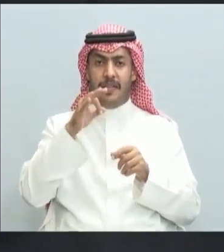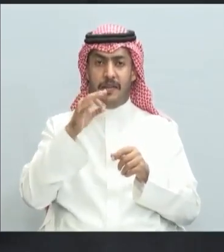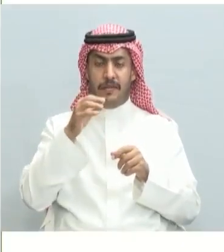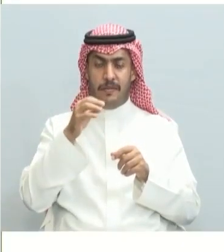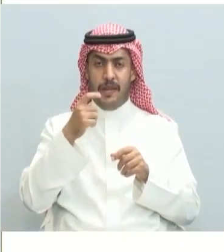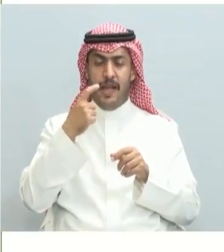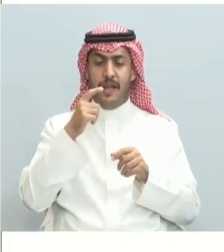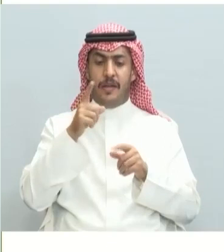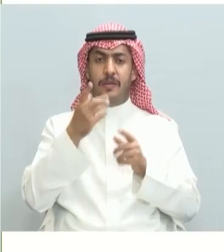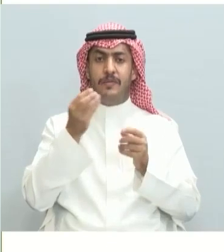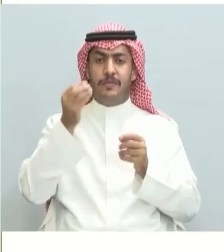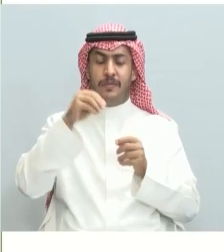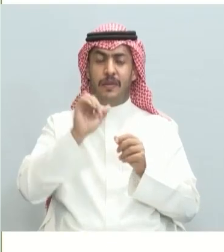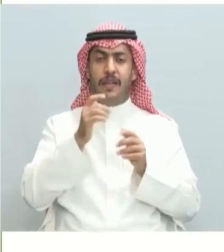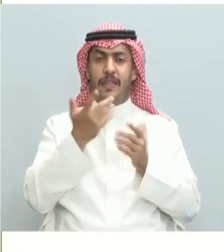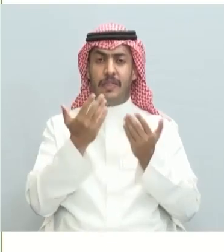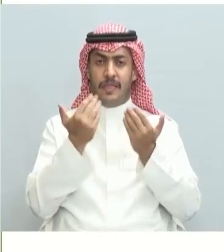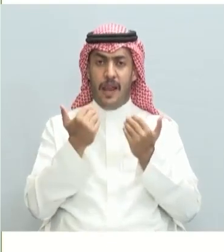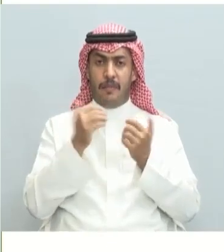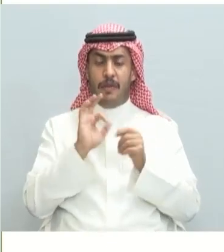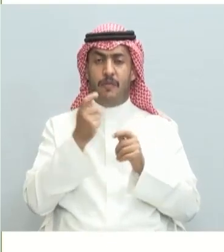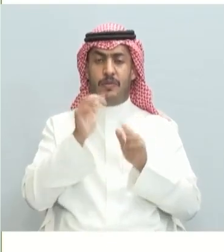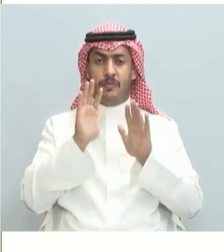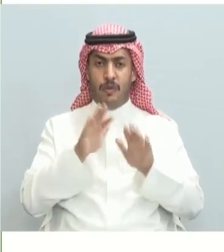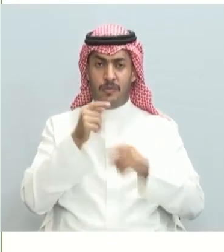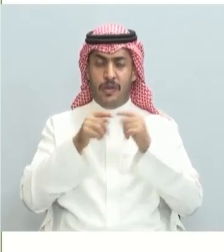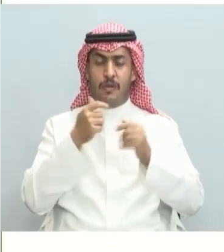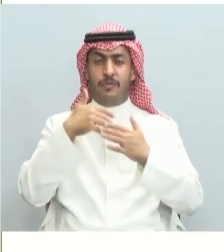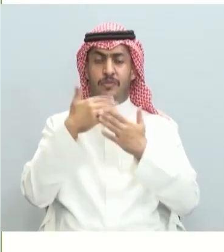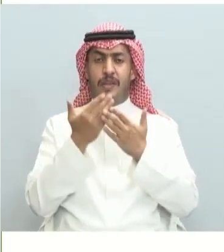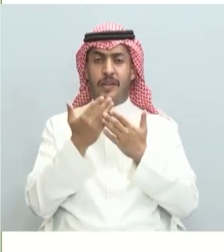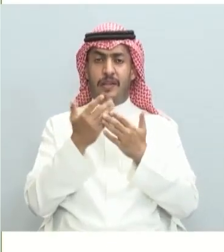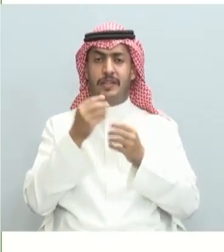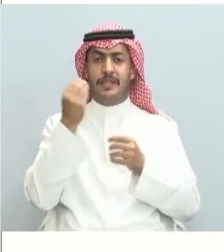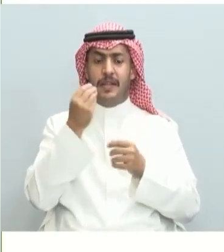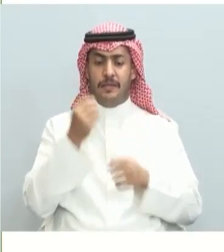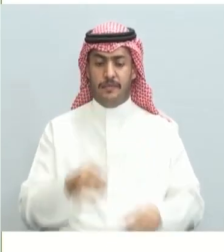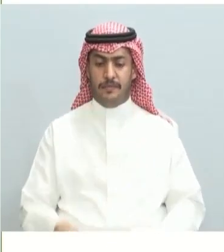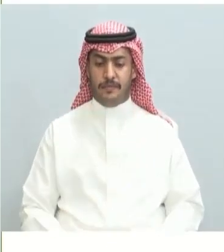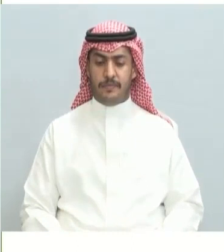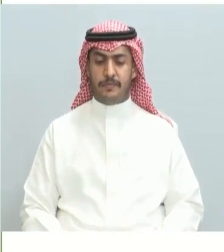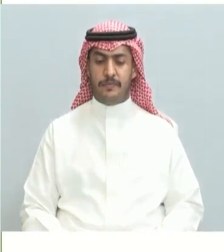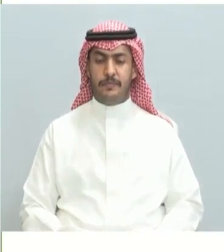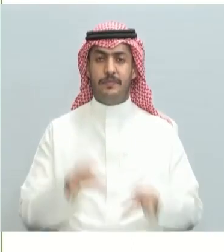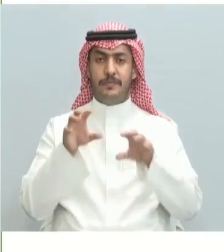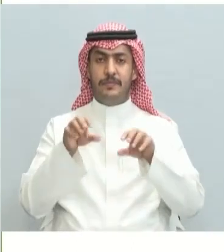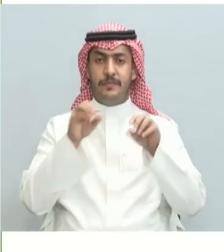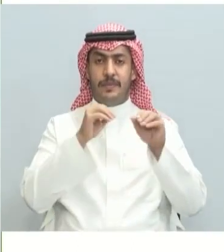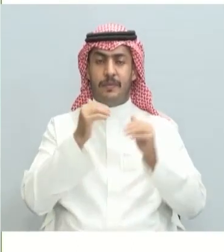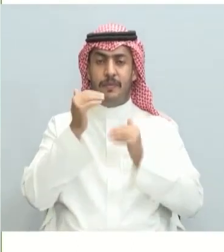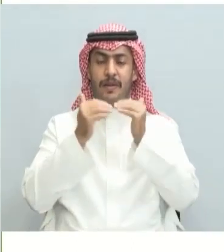ايضا الودائع تحت الطلب كالحساب الجاريه والشيكات السياحيه ننتقل الى